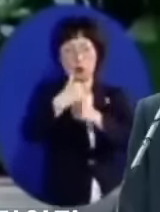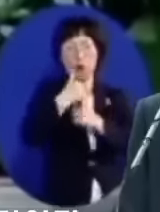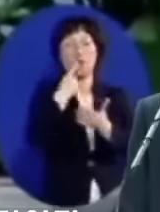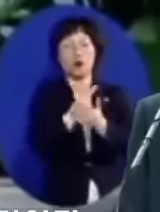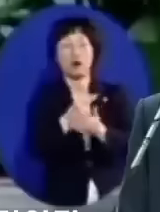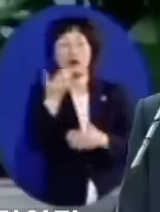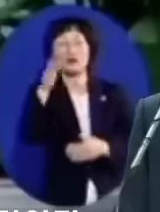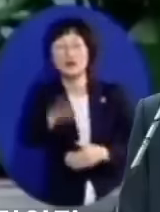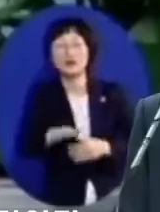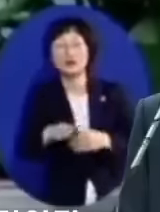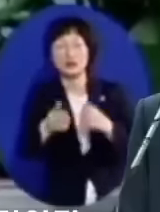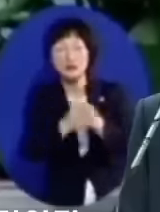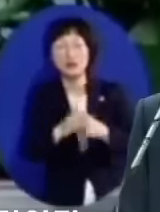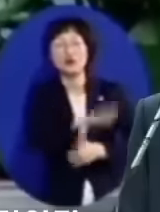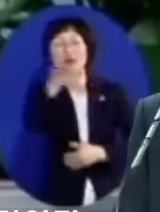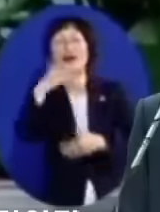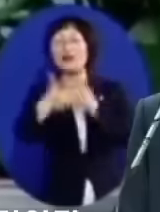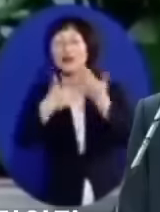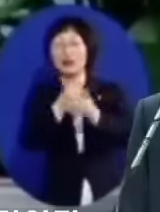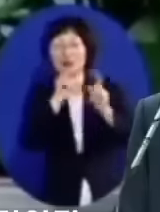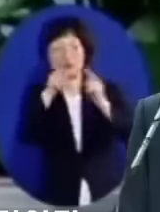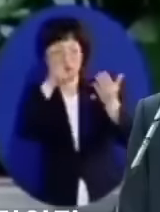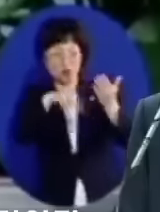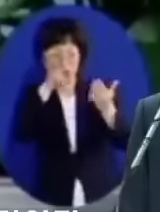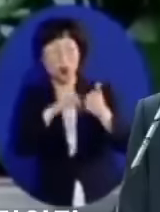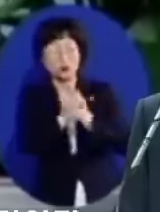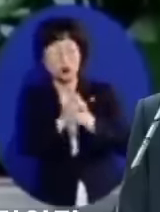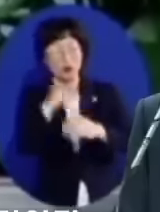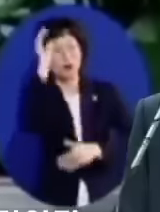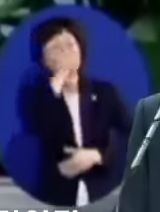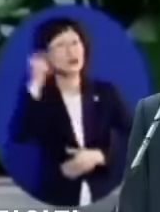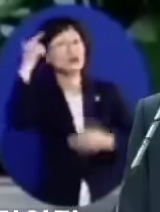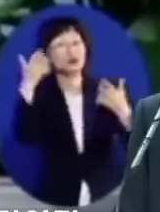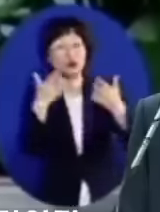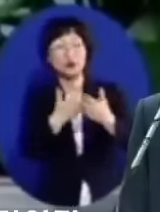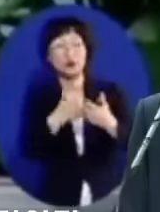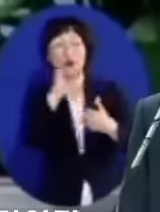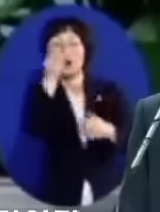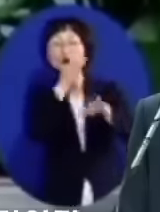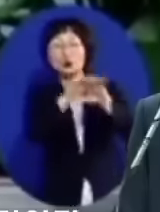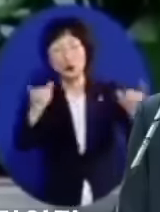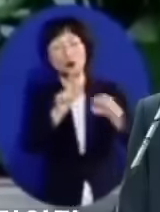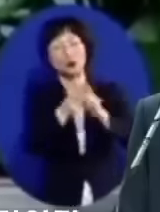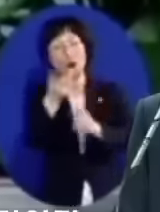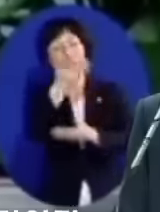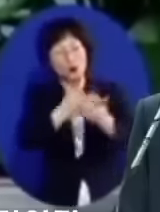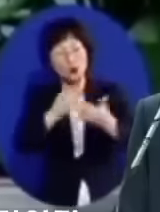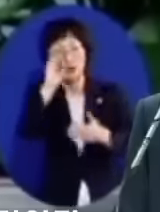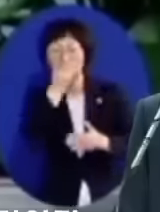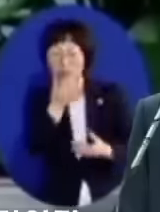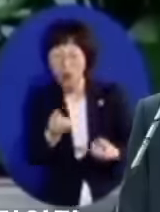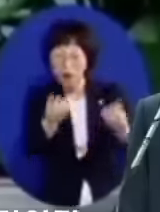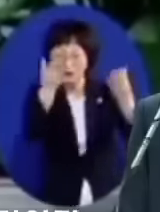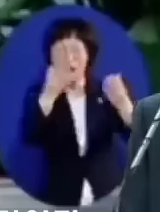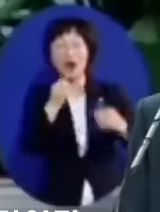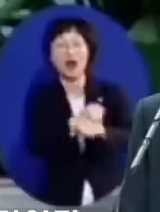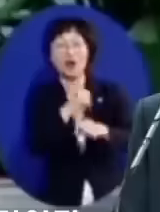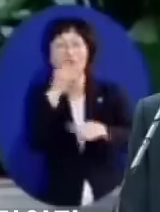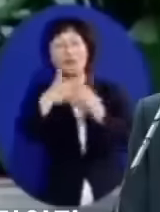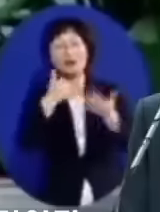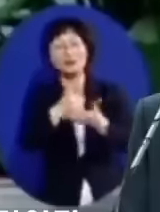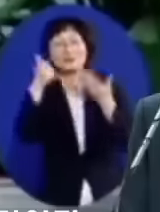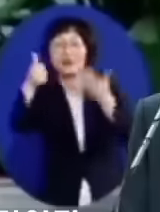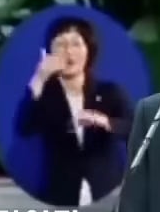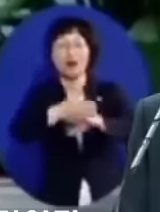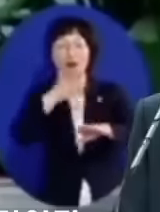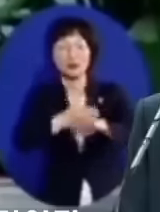우리는 하나님 말씀을 읽고 기도하고 성령 충만하고 성도와 교제를 하고 성찬떼고 하나님께 감사하면서